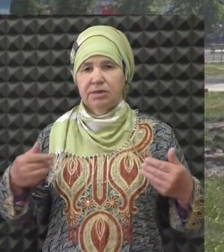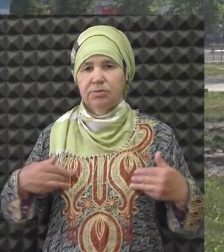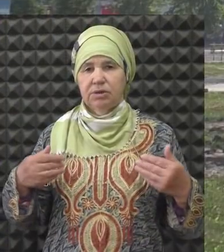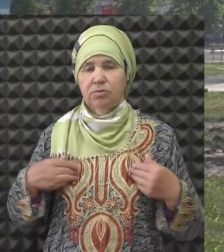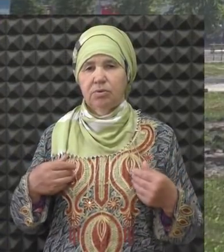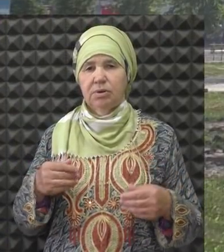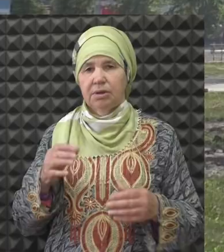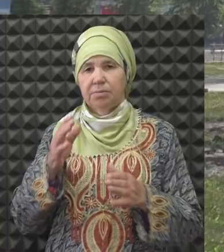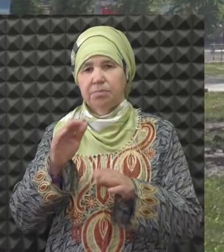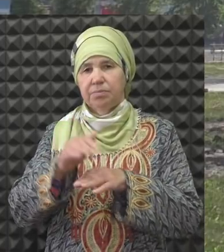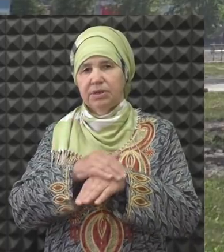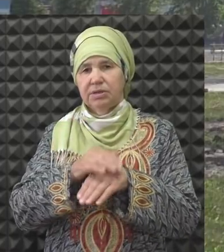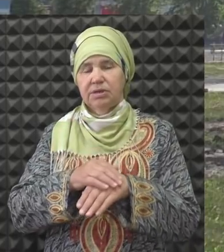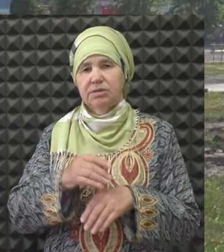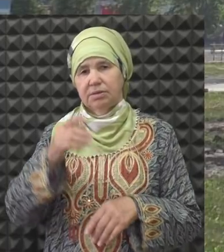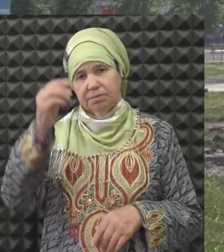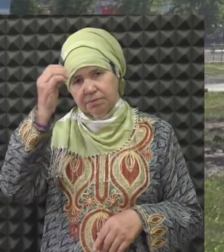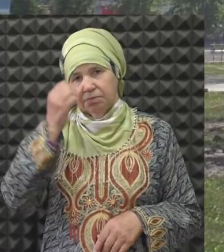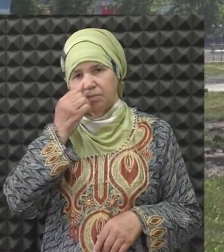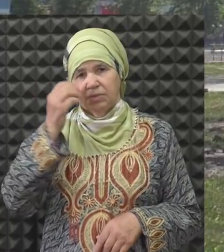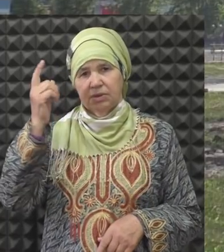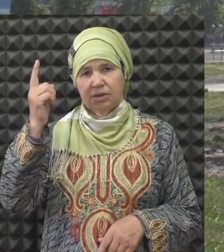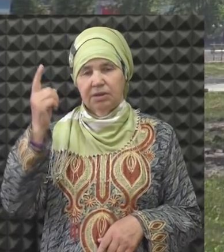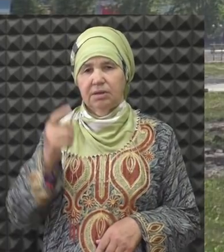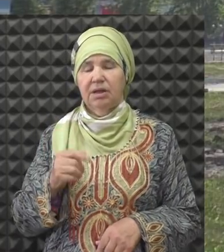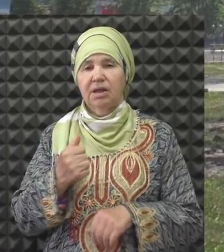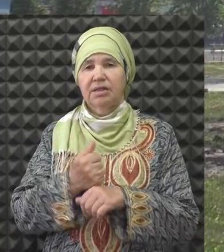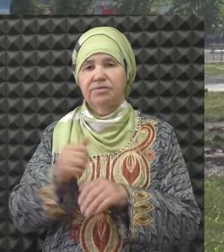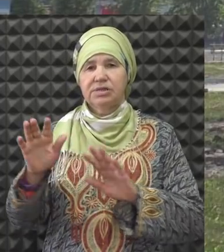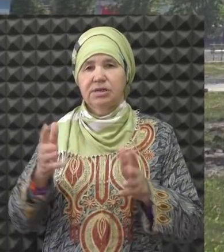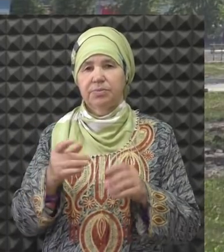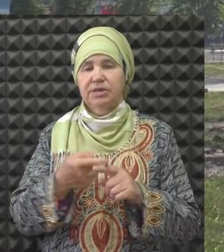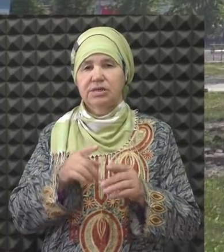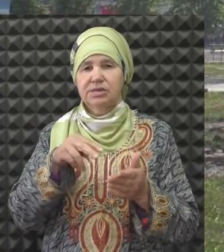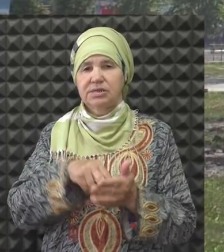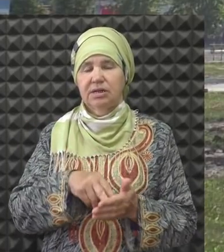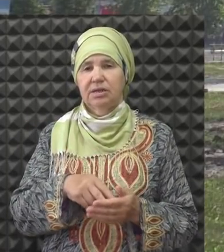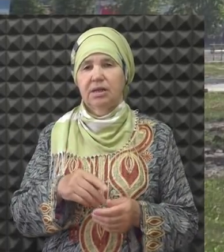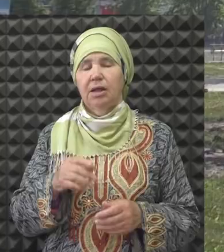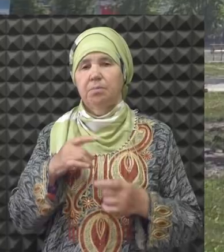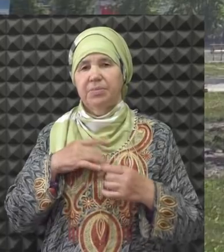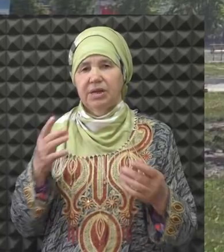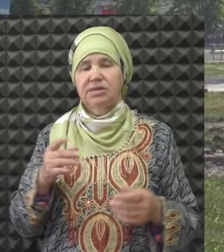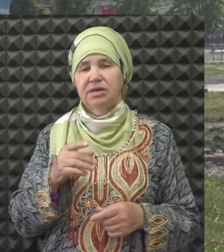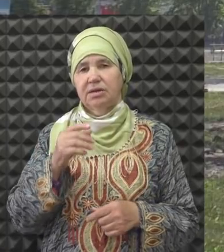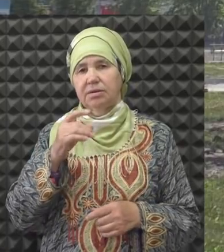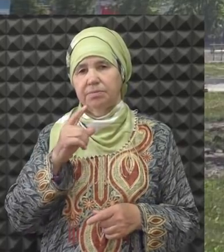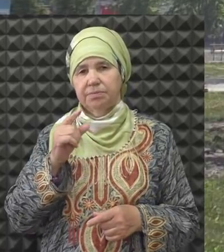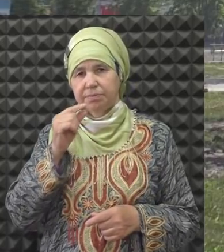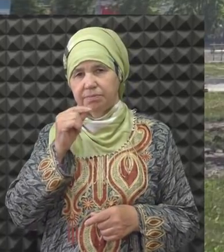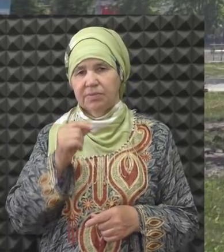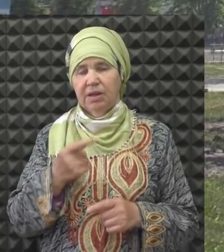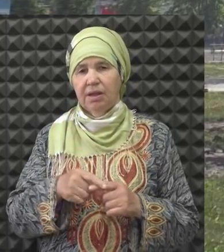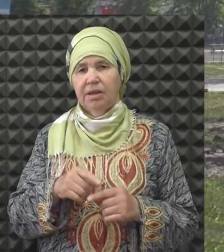Ассаламу алейкум ва рахматуллахи ва баракатух. Мир вам и благословение Всевышнего. Главным событием уходящего июня стало празднование Ураза Байрам. А